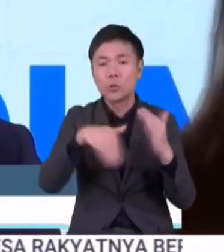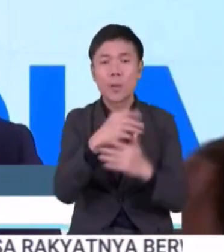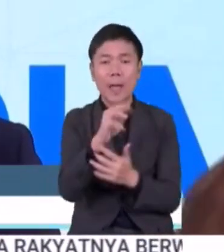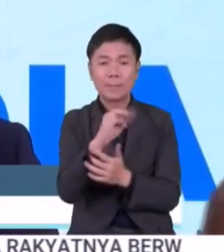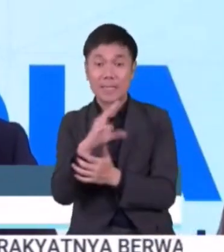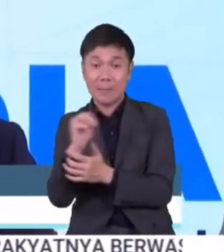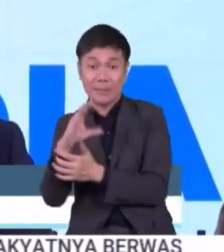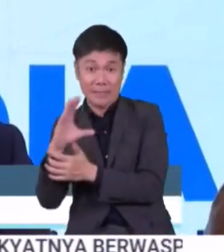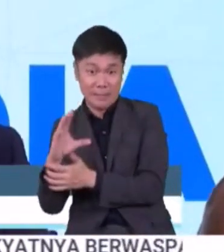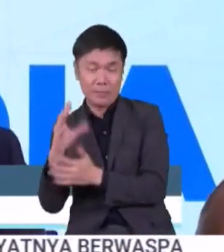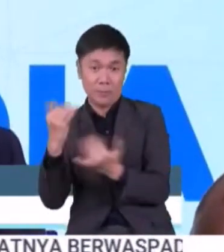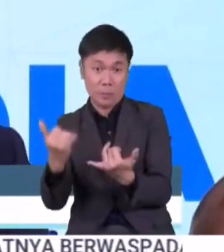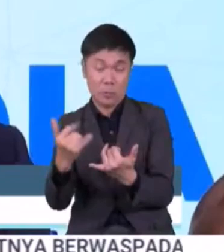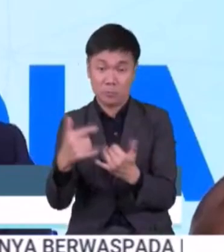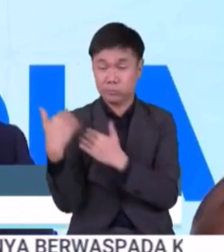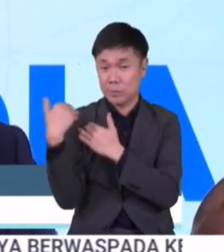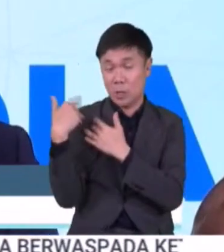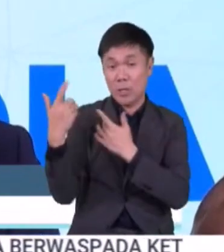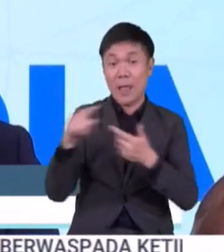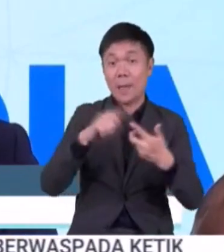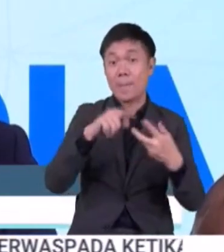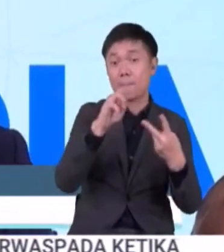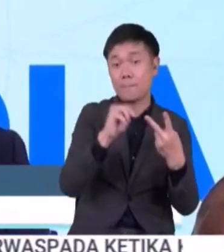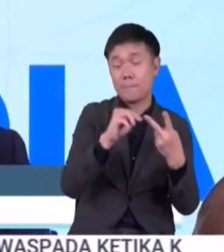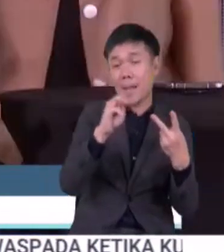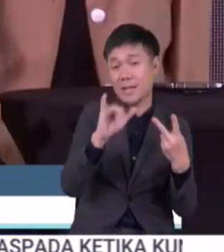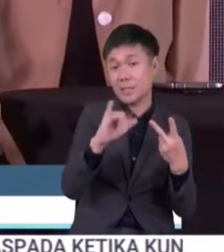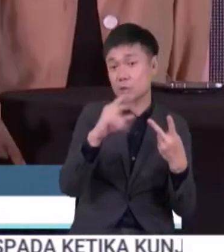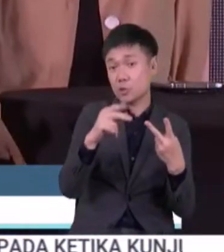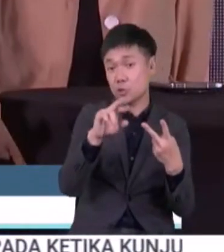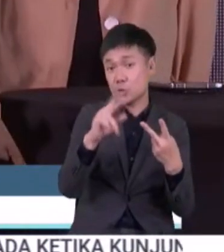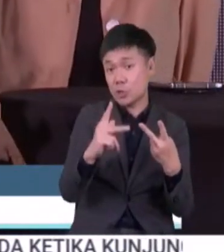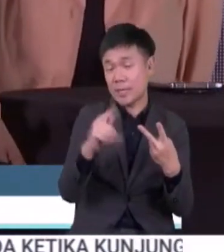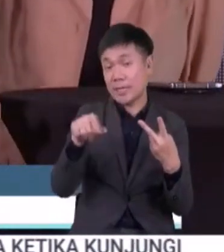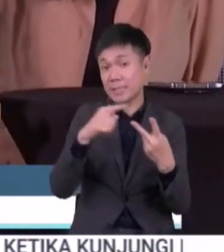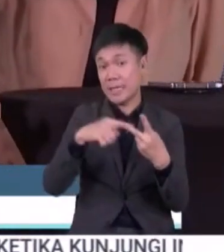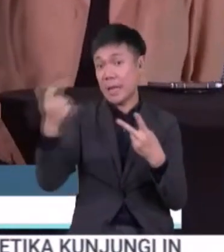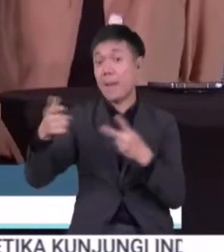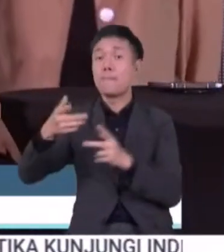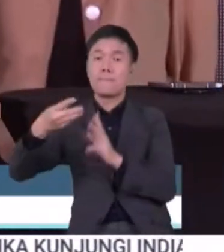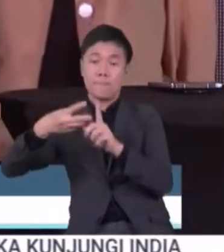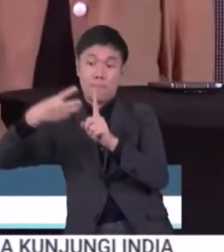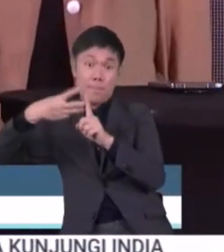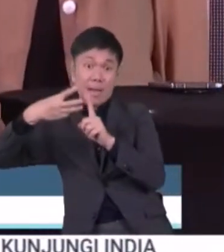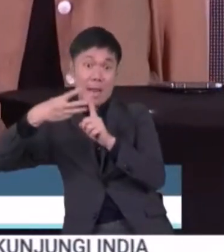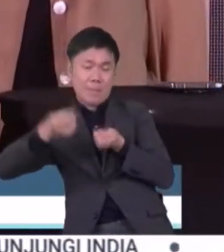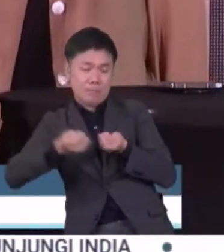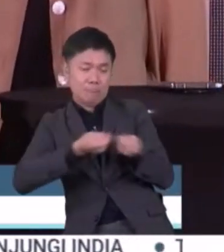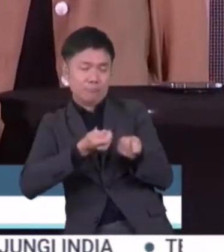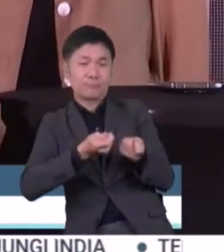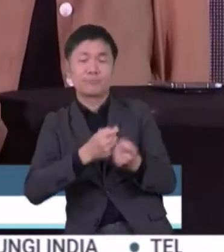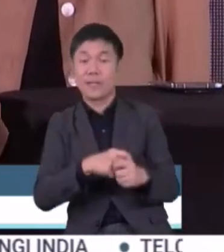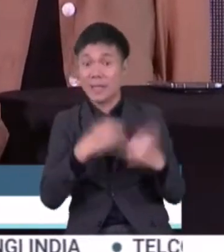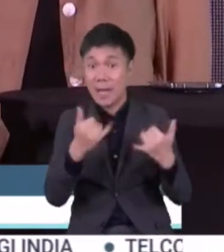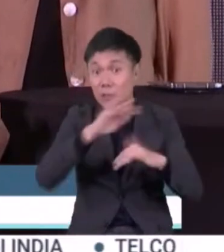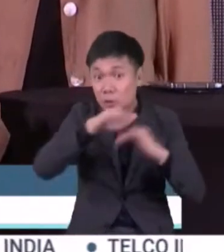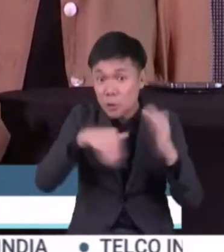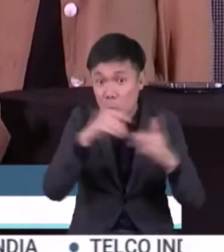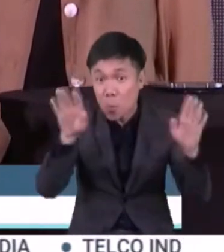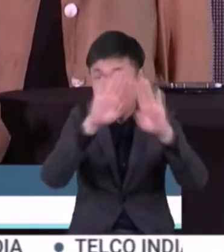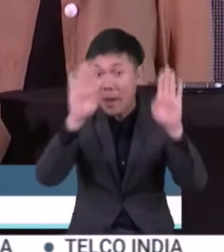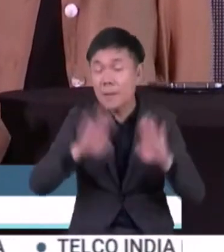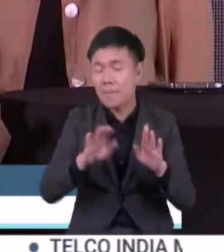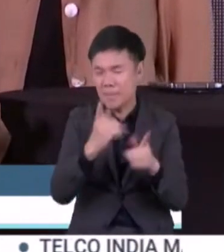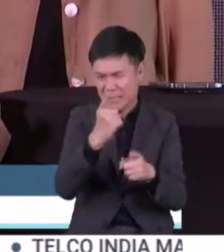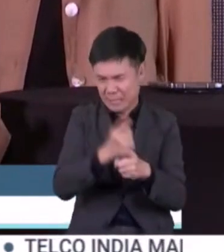Malaysia mcmc dan mycheck.m seliaan bernama beliau menyeru rakyat memastikan berita diterima